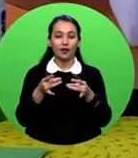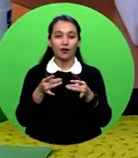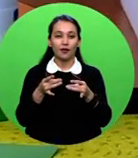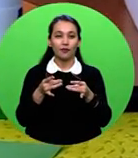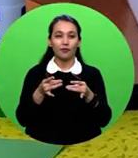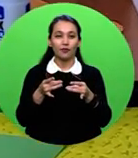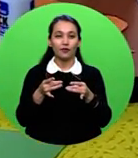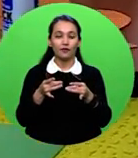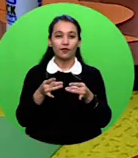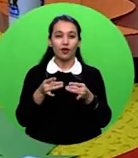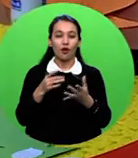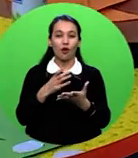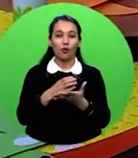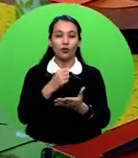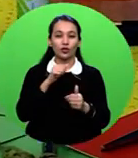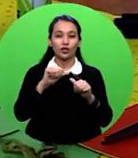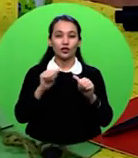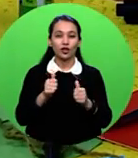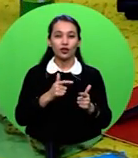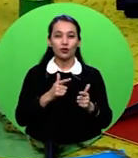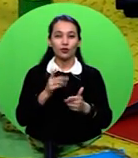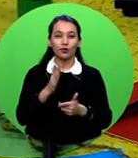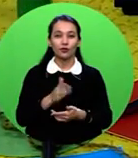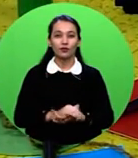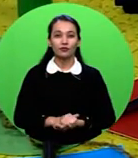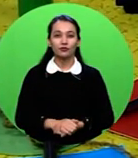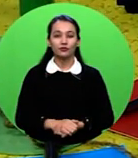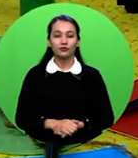shunda konus shakli kelib chiqadi.